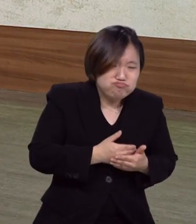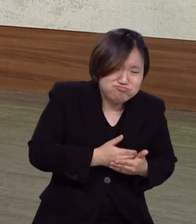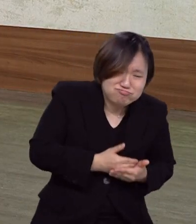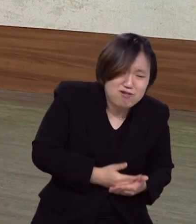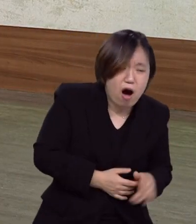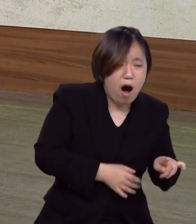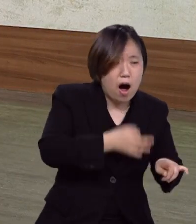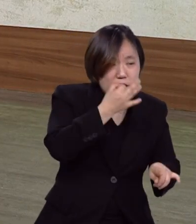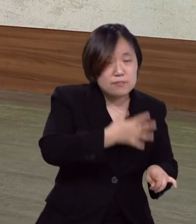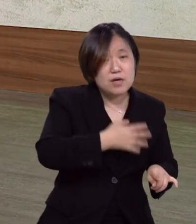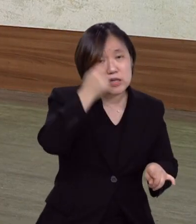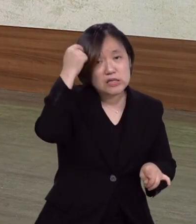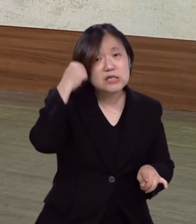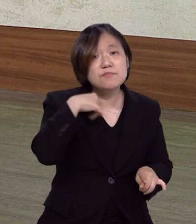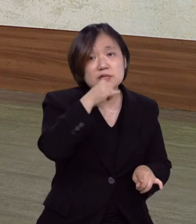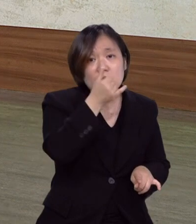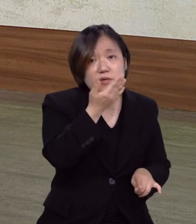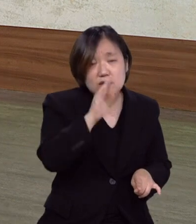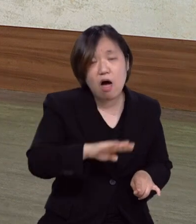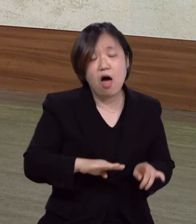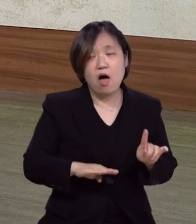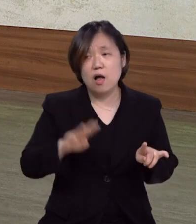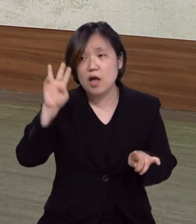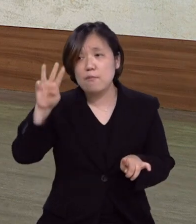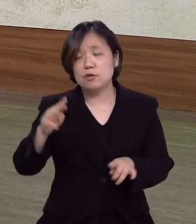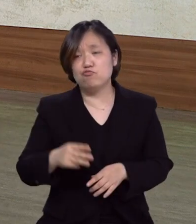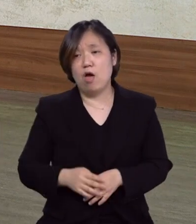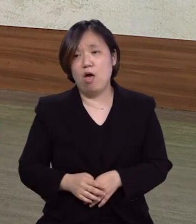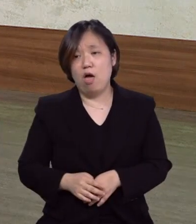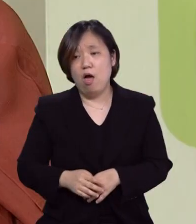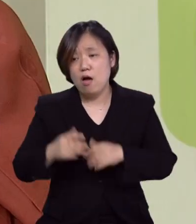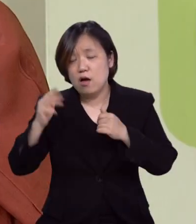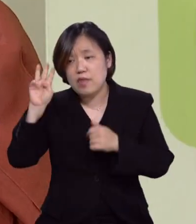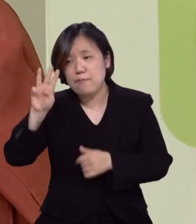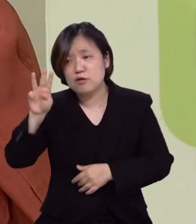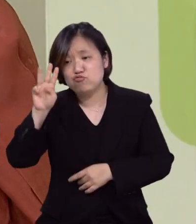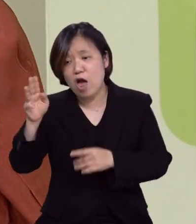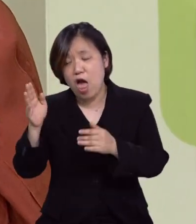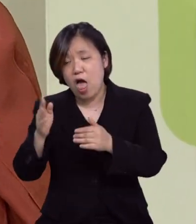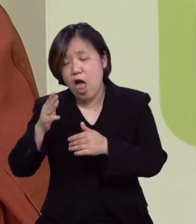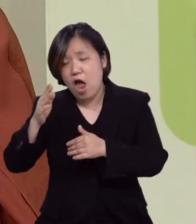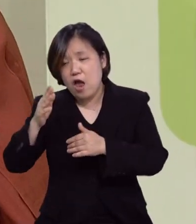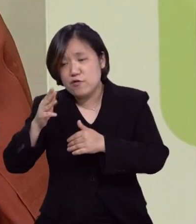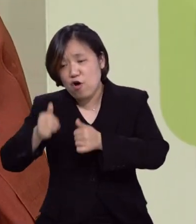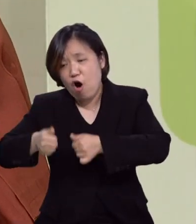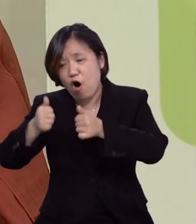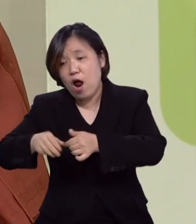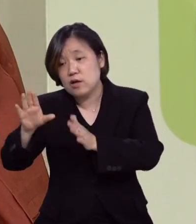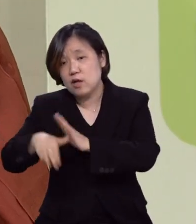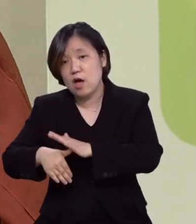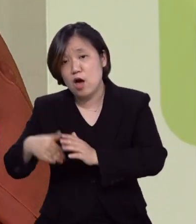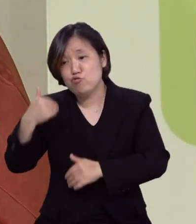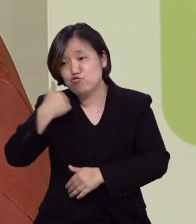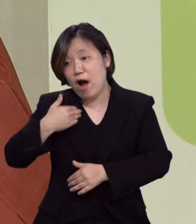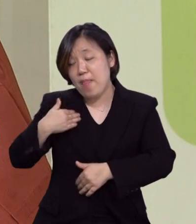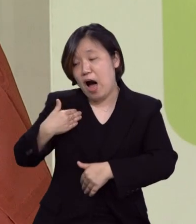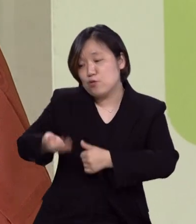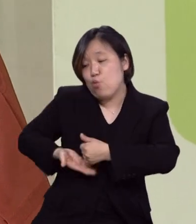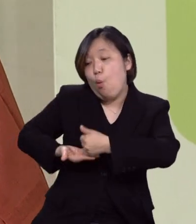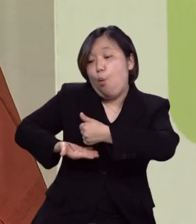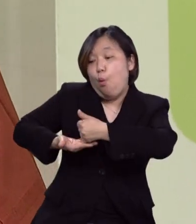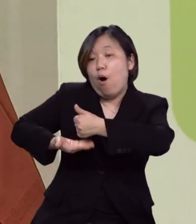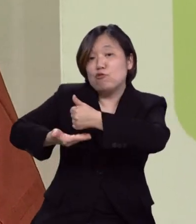3일이 지나면서 절을 할 때마다 누가 엉덩이를 손으로 받쳐주는 느낌이 들더래요